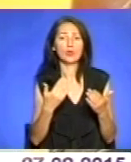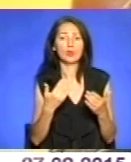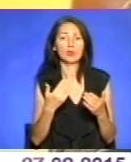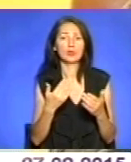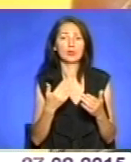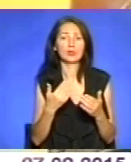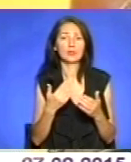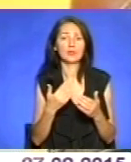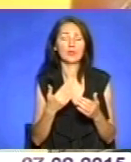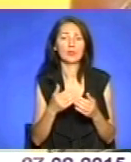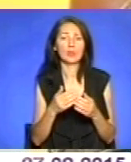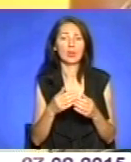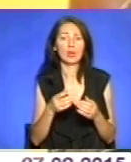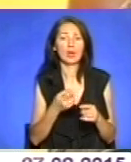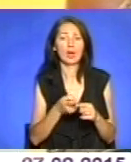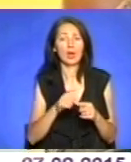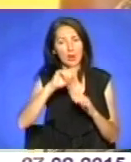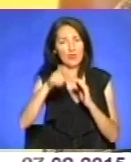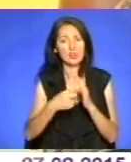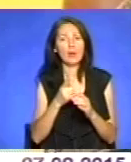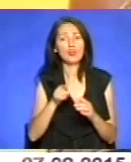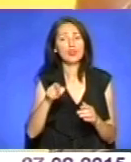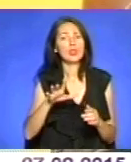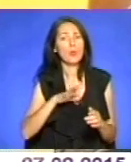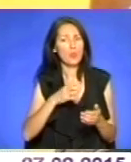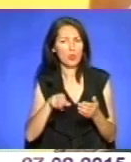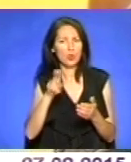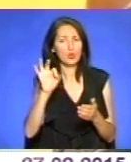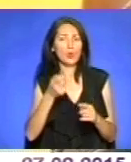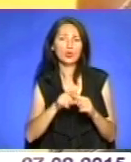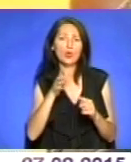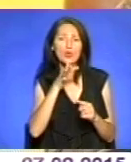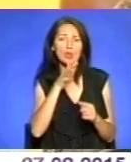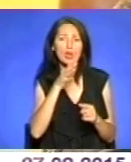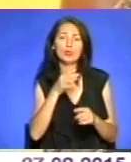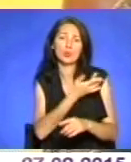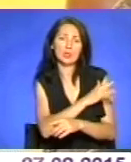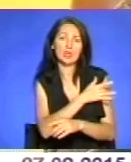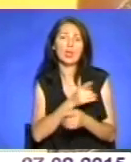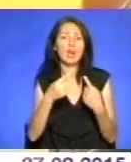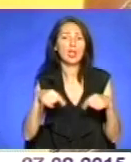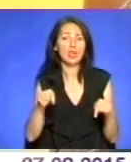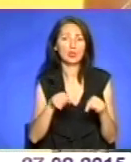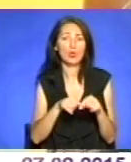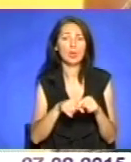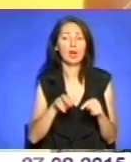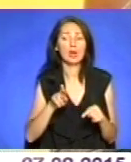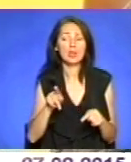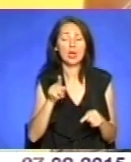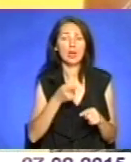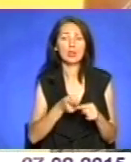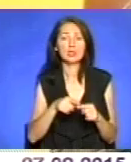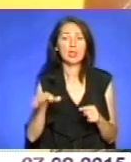провозовоз зливав, які там, що там було до цього часу, та як санітарна зона, як воно це